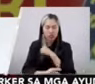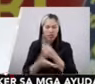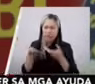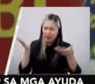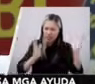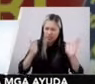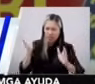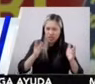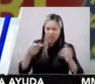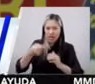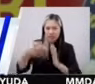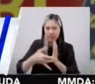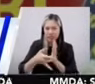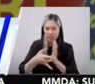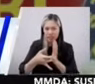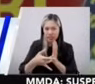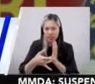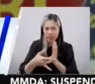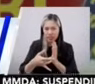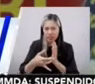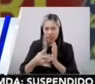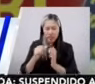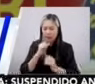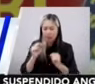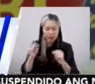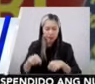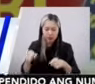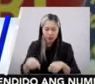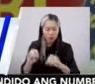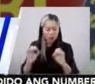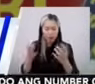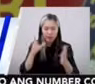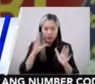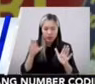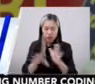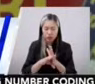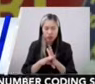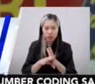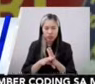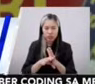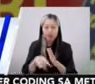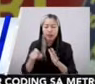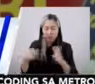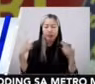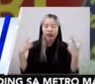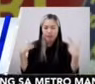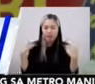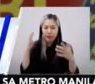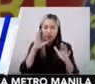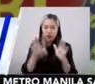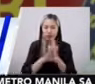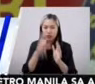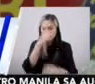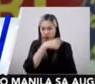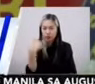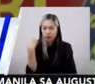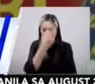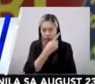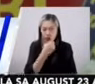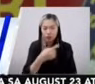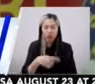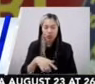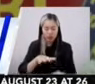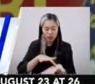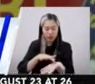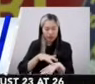pwedeng walang image. Pagharap mo pa lang sa counter, kita na agad yung mukha mo, yung dalawang fingerprint mo,